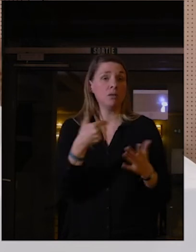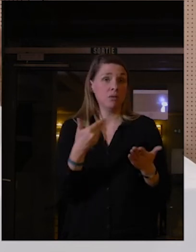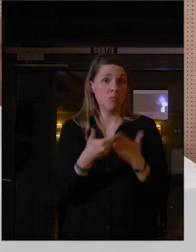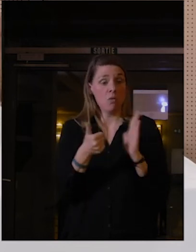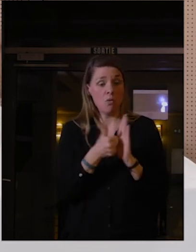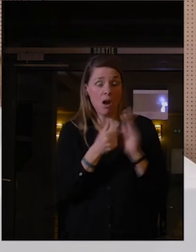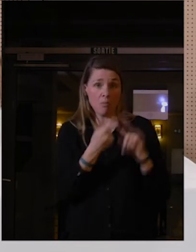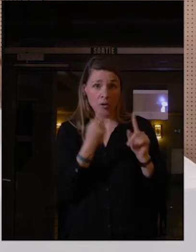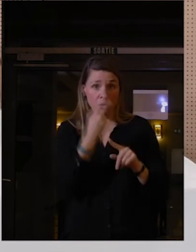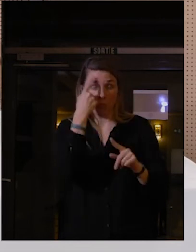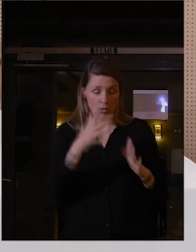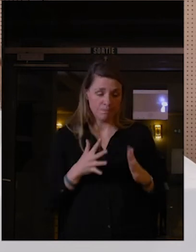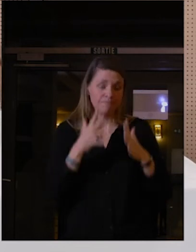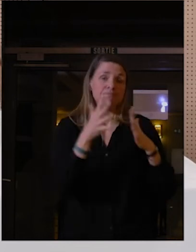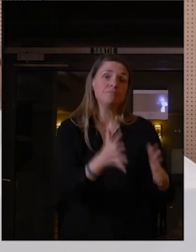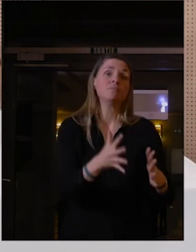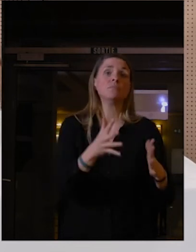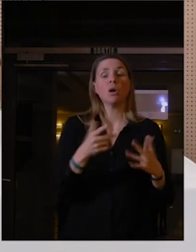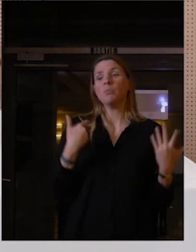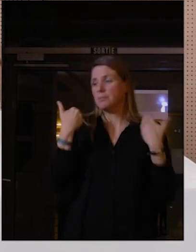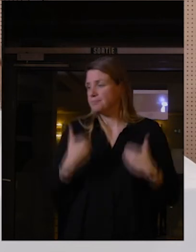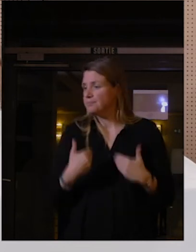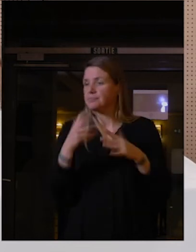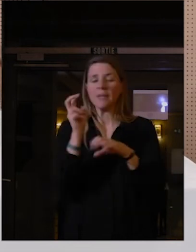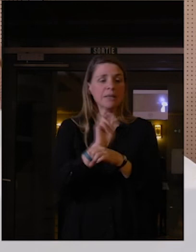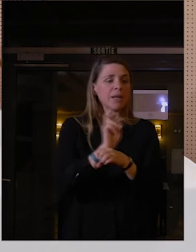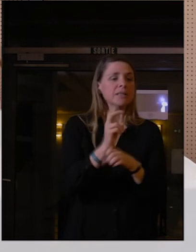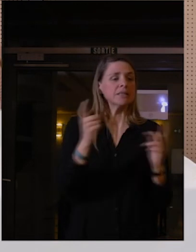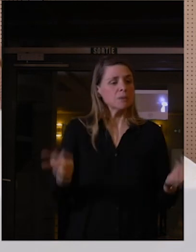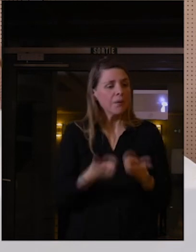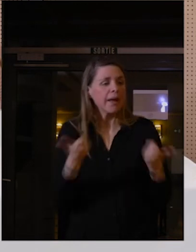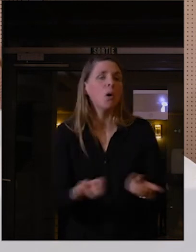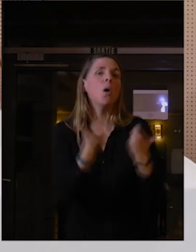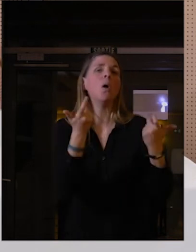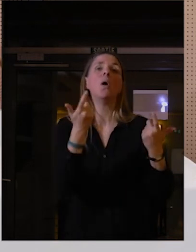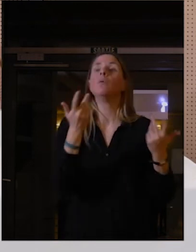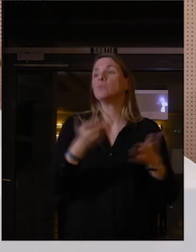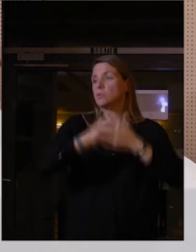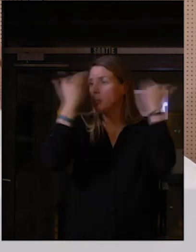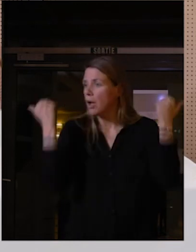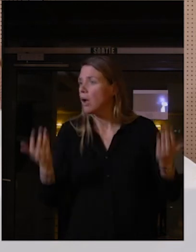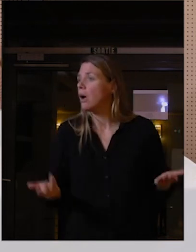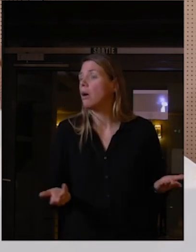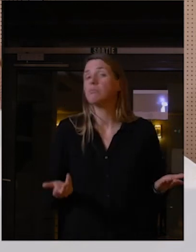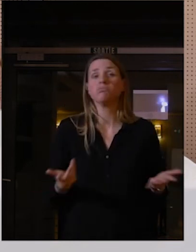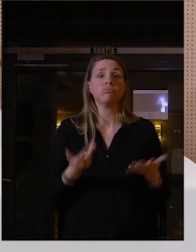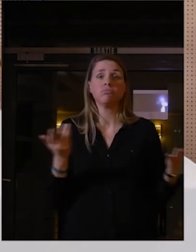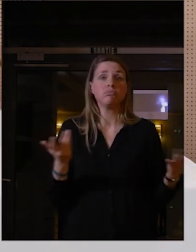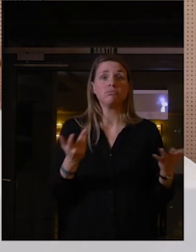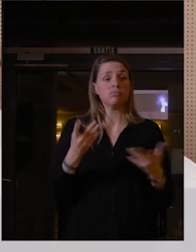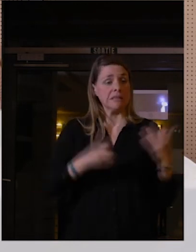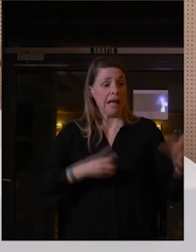un moment donné s'investir, que ce soit en tant qu'éducatrice, en tant qu'entraîneur, en tant que je sais pas, en tant que